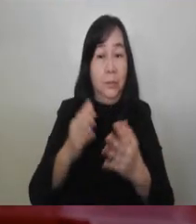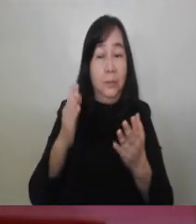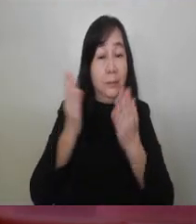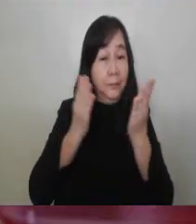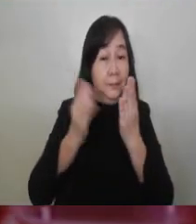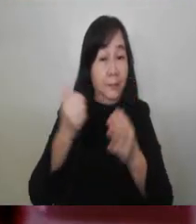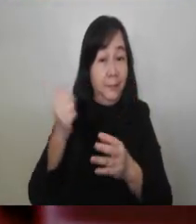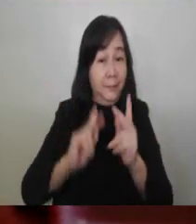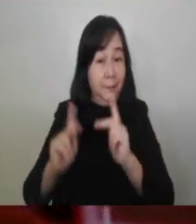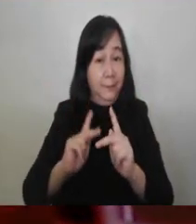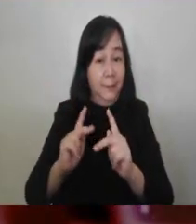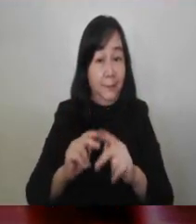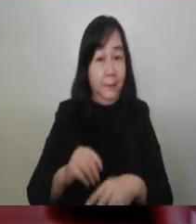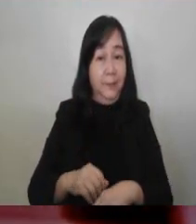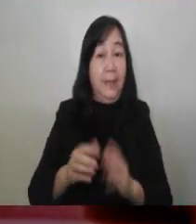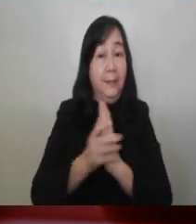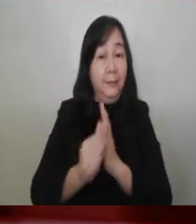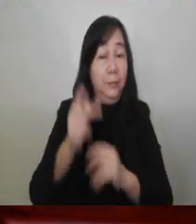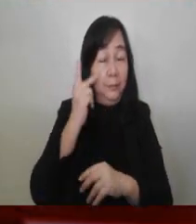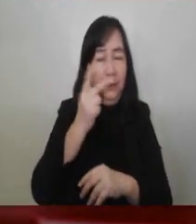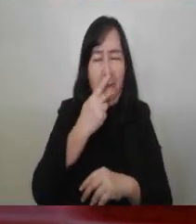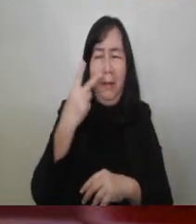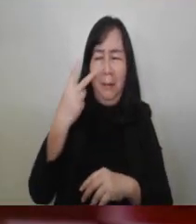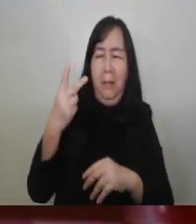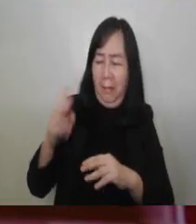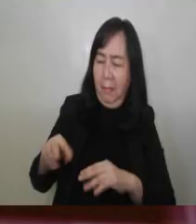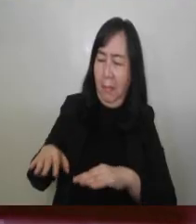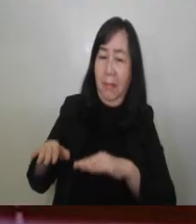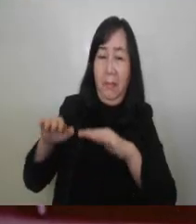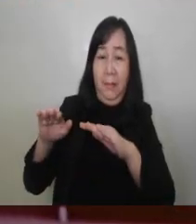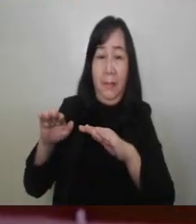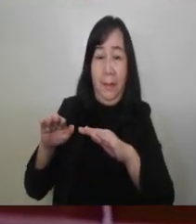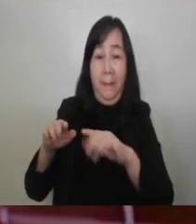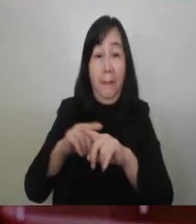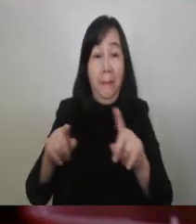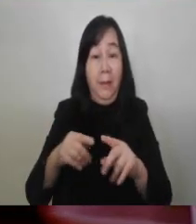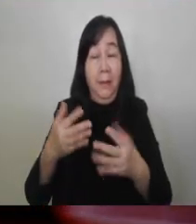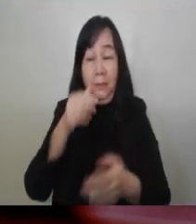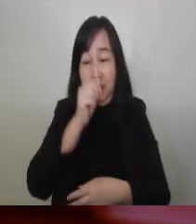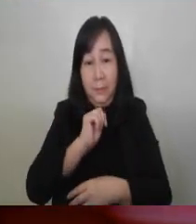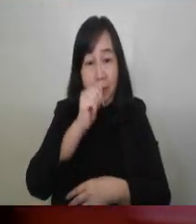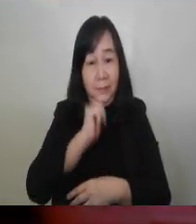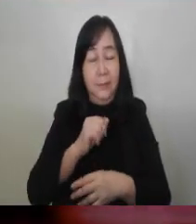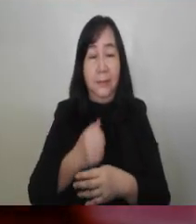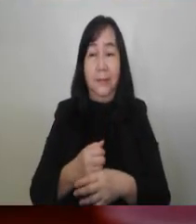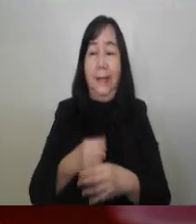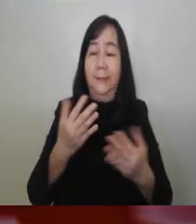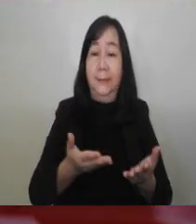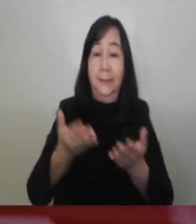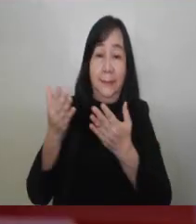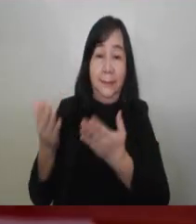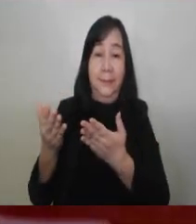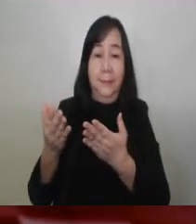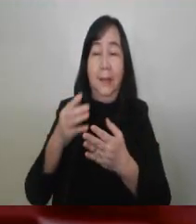upang maglingkod sa iba. Ang talento ni Picasso ay halata na mula sa pagkabata, ngunit ang kanyang pagsisikap